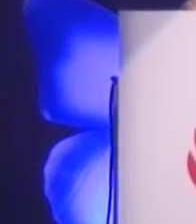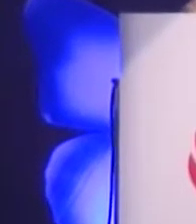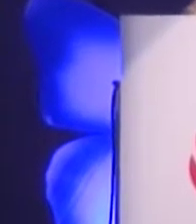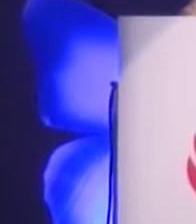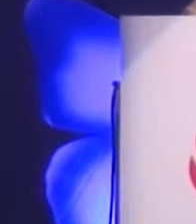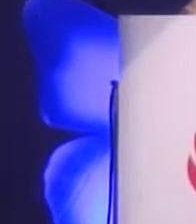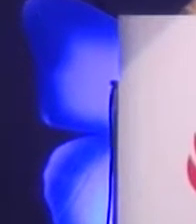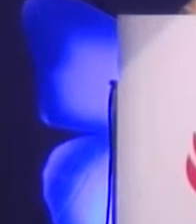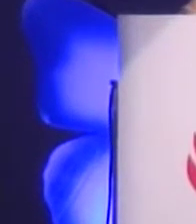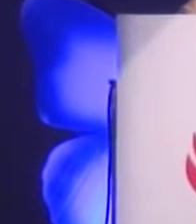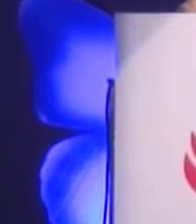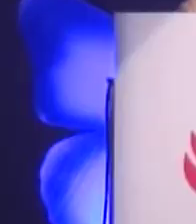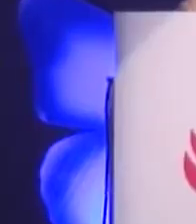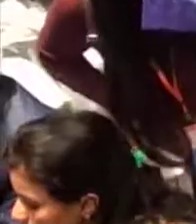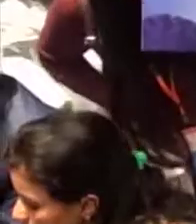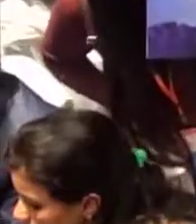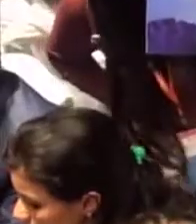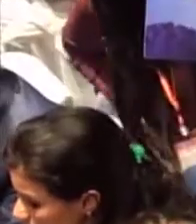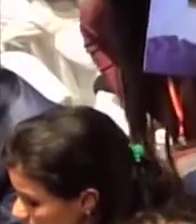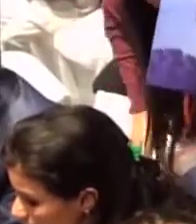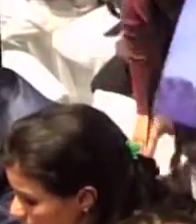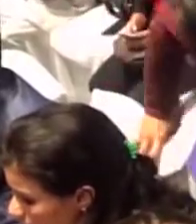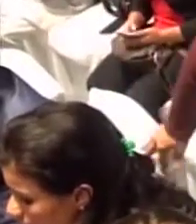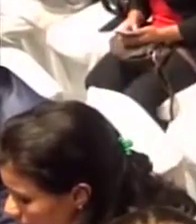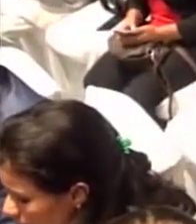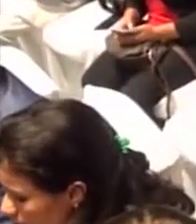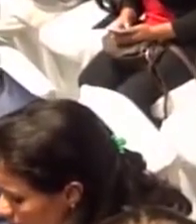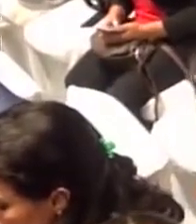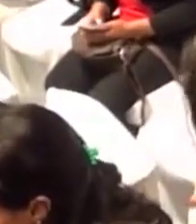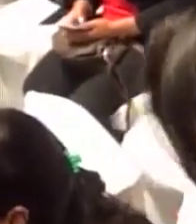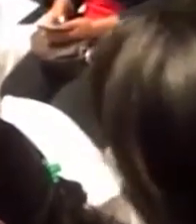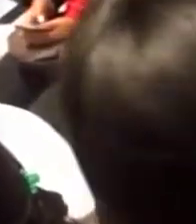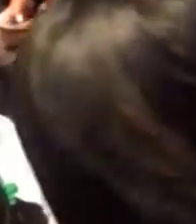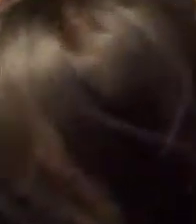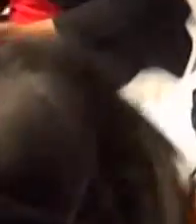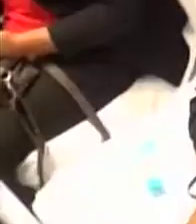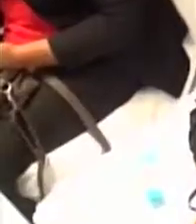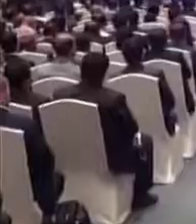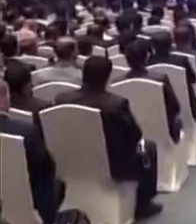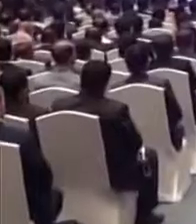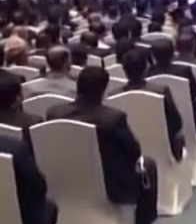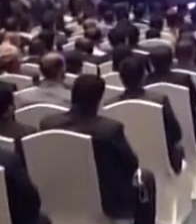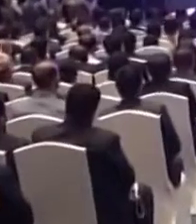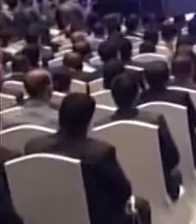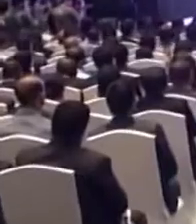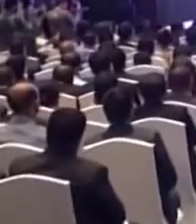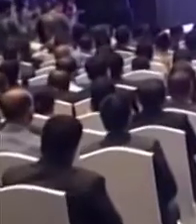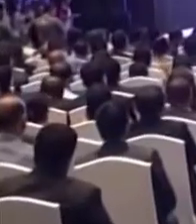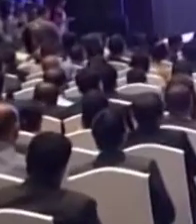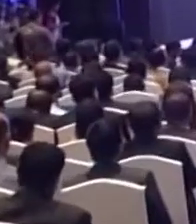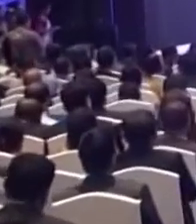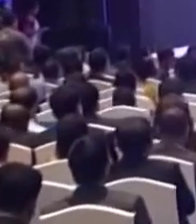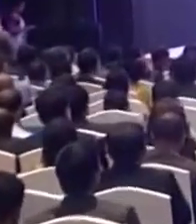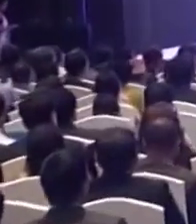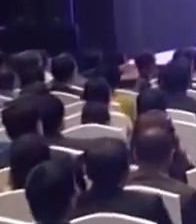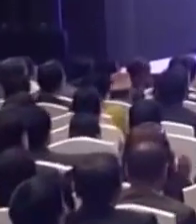नेपाली जनताले कहिले पनि नबिर्सिने बताइन्। उनले मातृभूमिमा आइपरेको जस्तोसुकै विपदमा गैर आवासीय नेपालीहरूले सधैँ आत्मबाट नै सहयोग